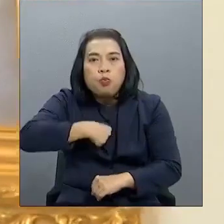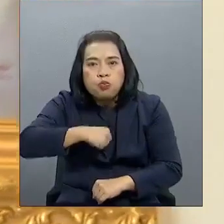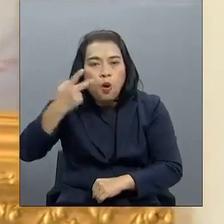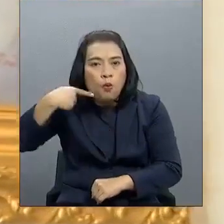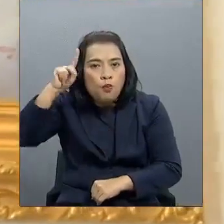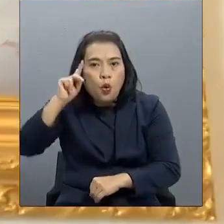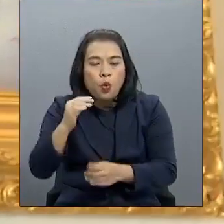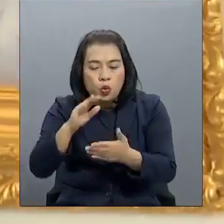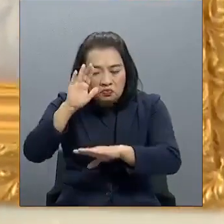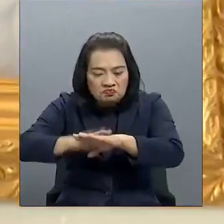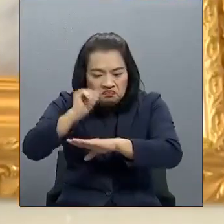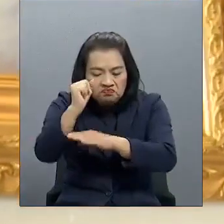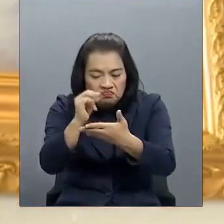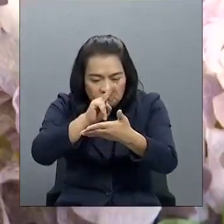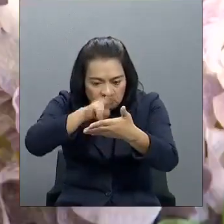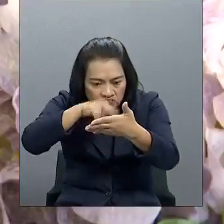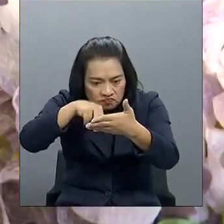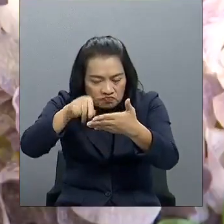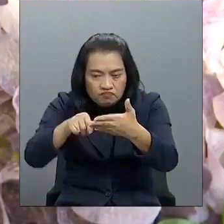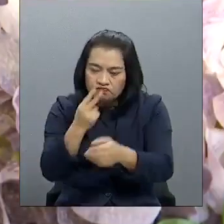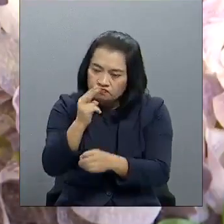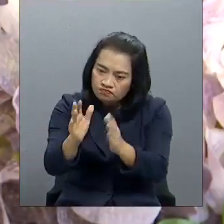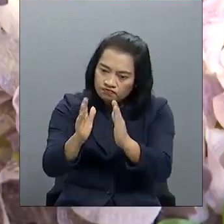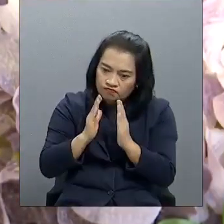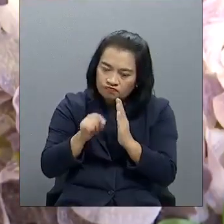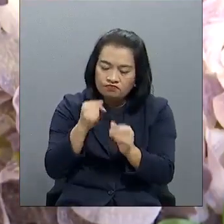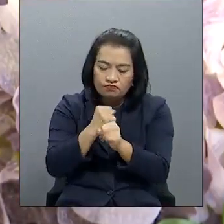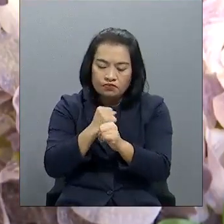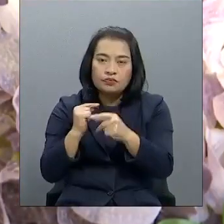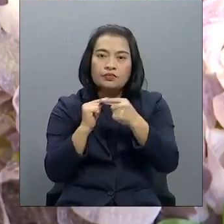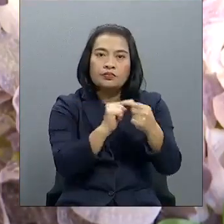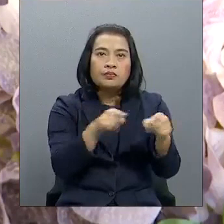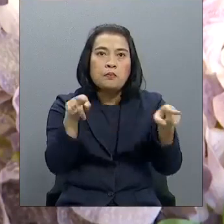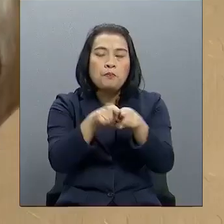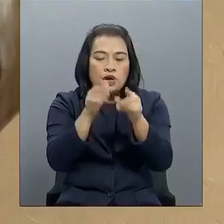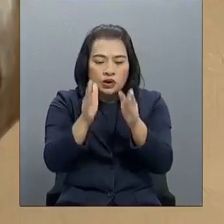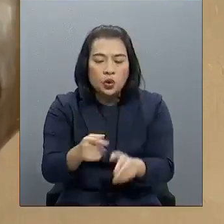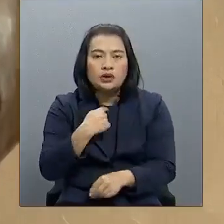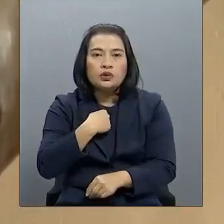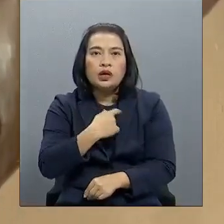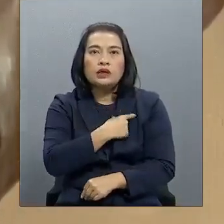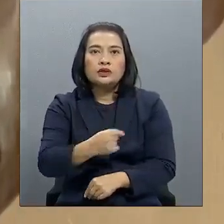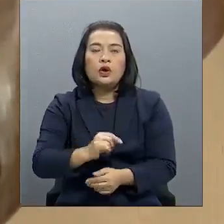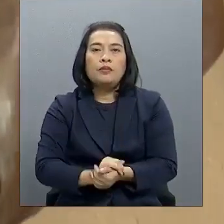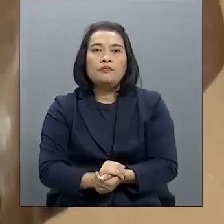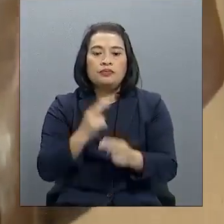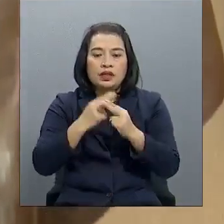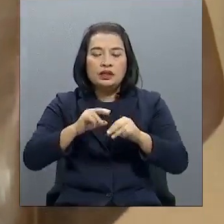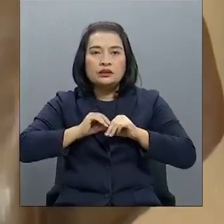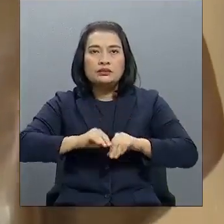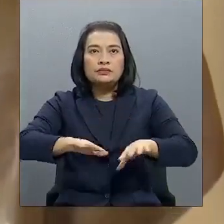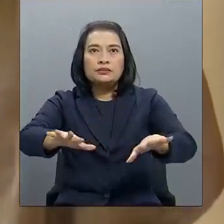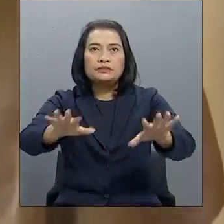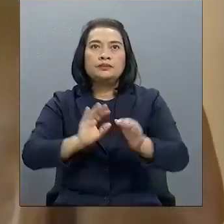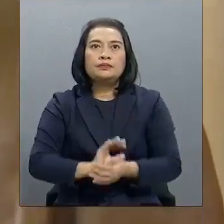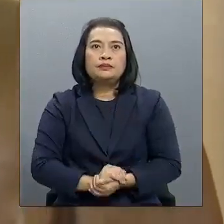ชาญการวาดแลนด์สเคปจึงได้ทักษะมาต่อยอดกับภาพเหมือนบุคคลที่ตัวเองชื่นชอบและสร้างชื่อจนเป็นที่รู้จักก่อน